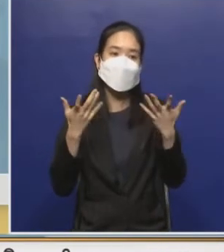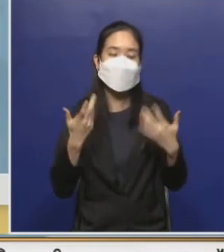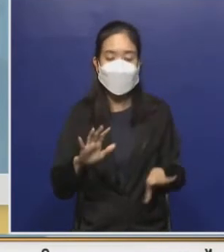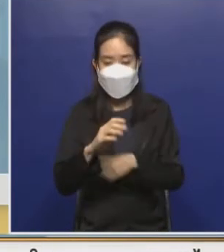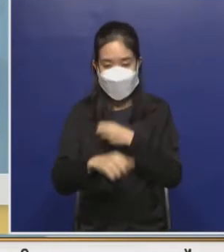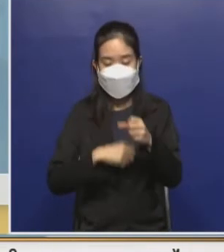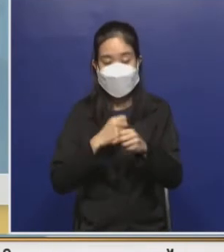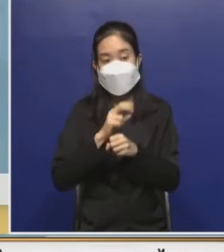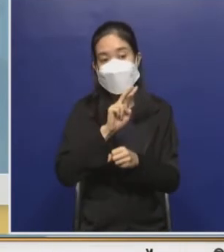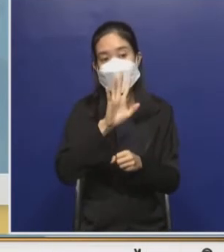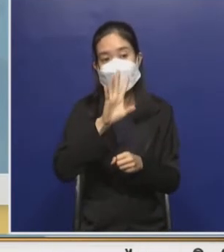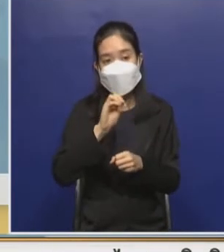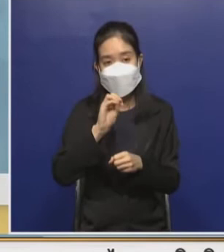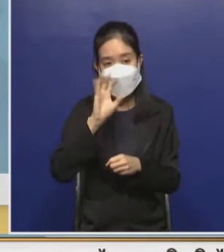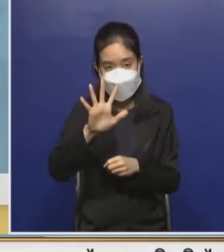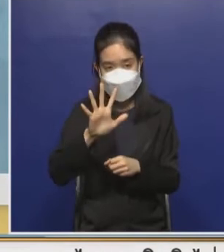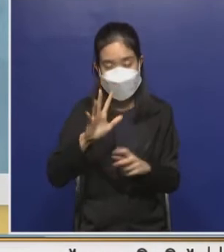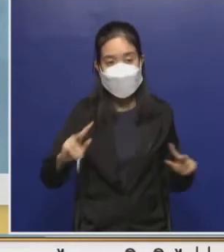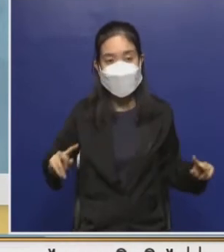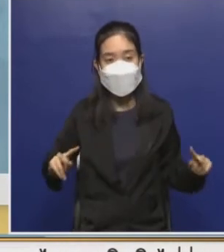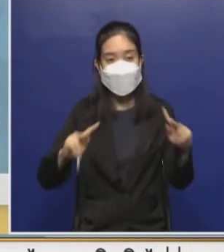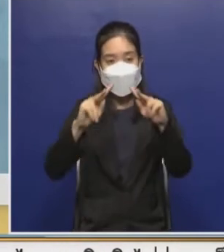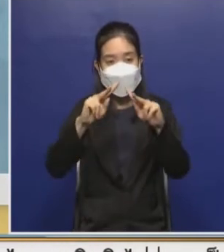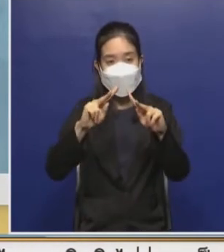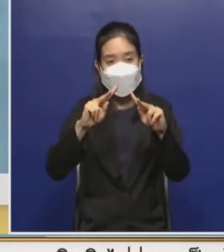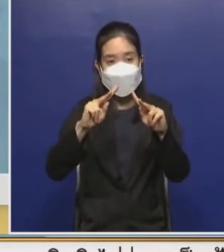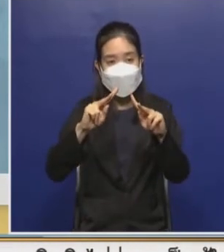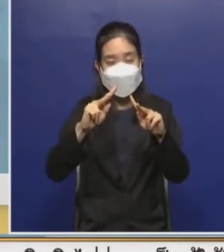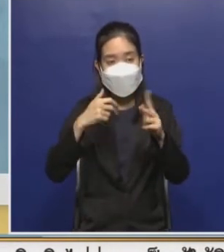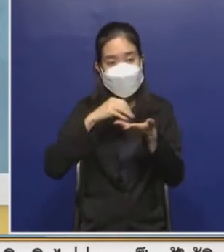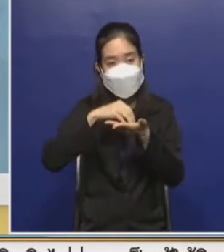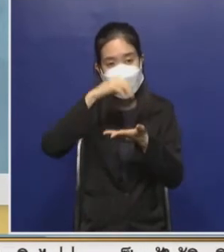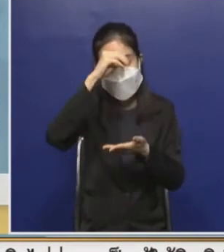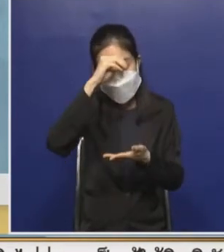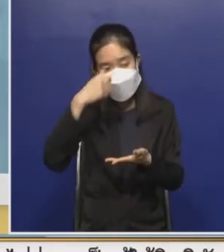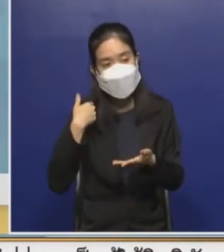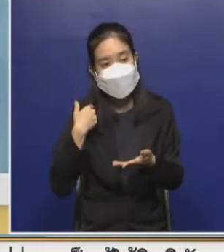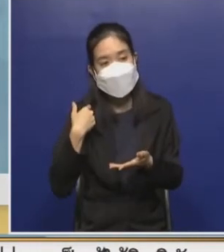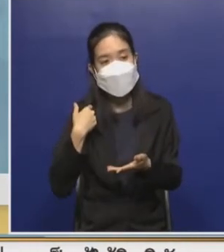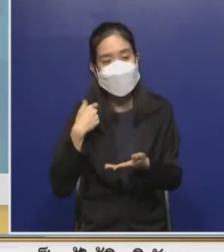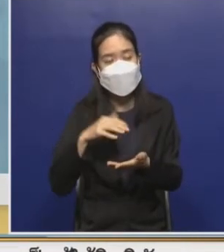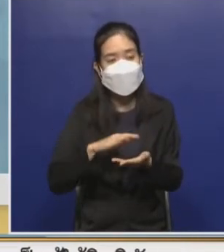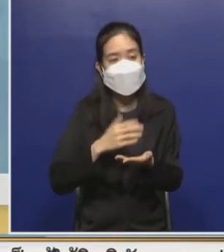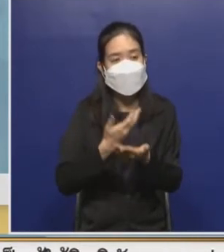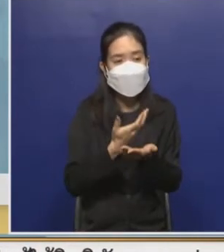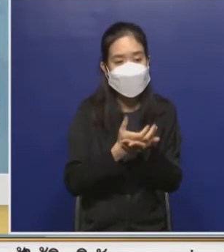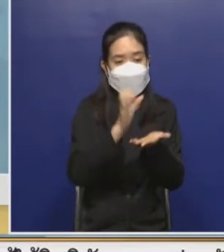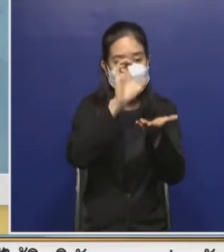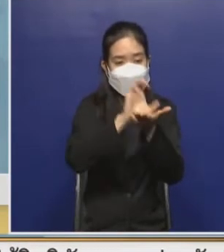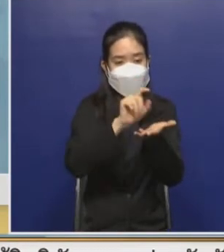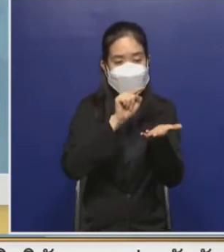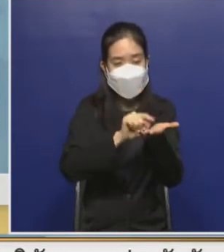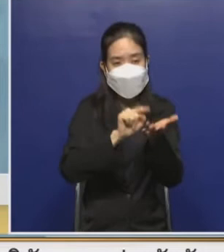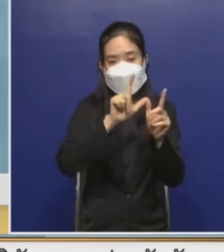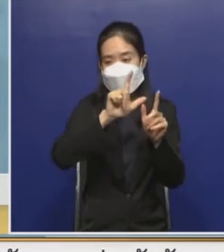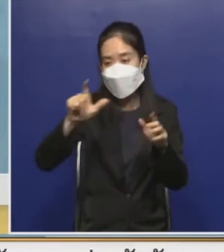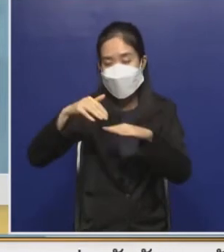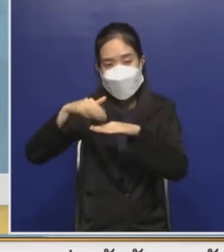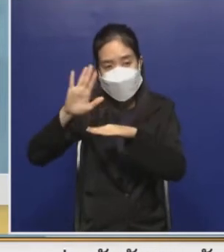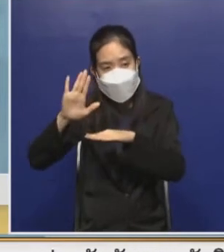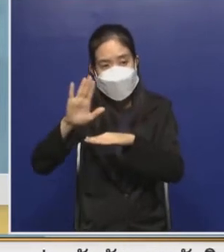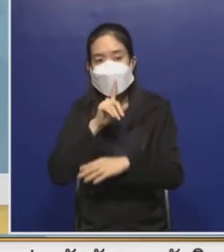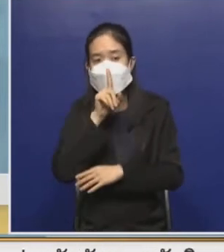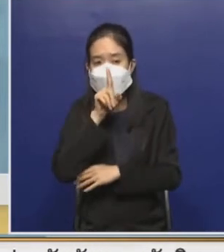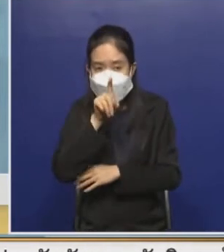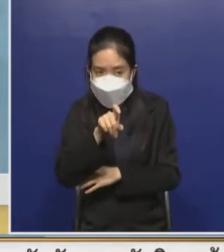5 กระสวงอดมศึกษาจะมงบประมาณ 1,24,182.8 ล้านถาม